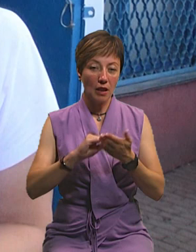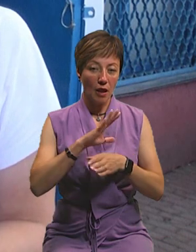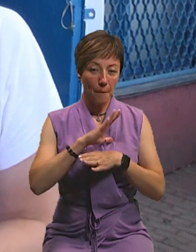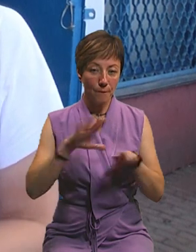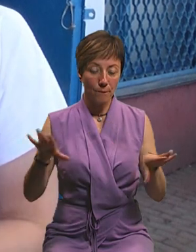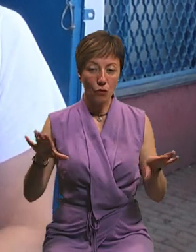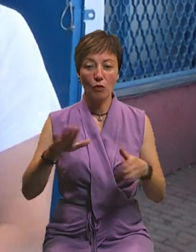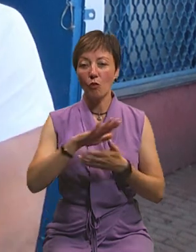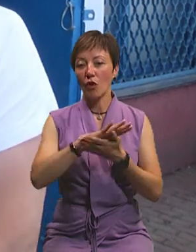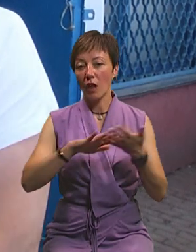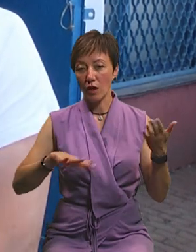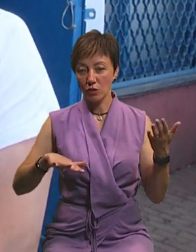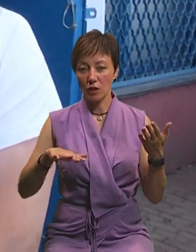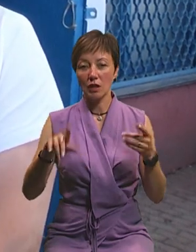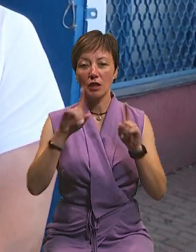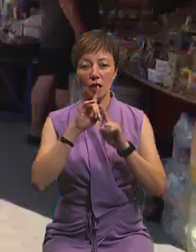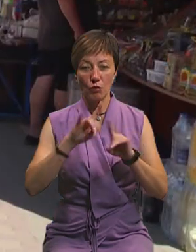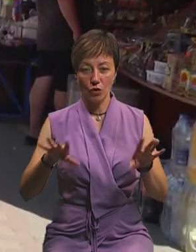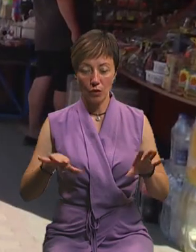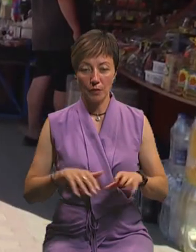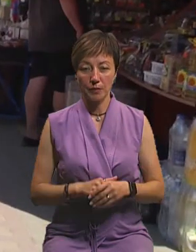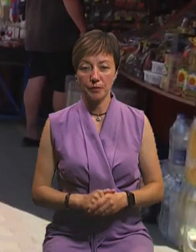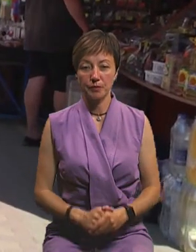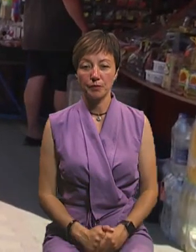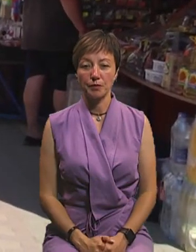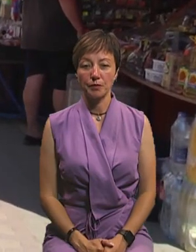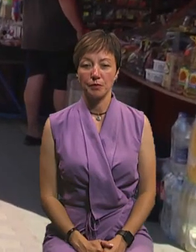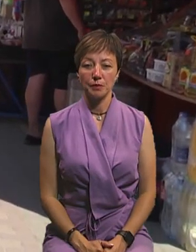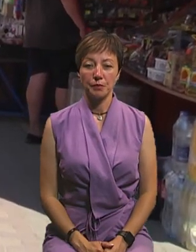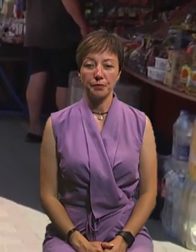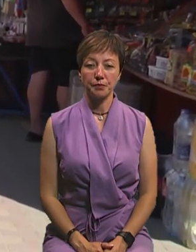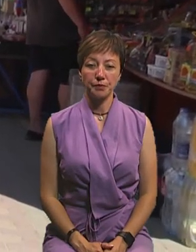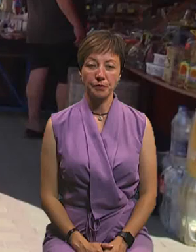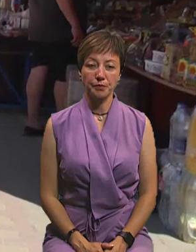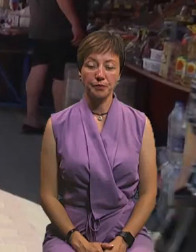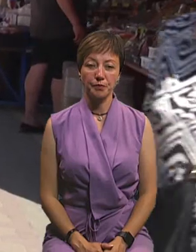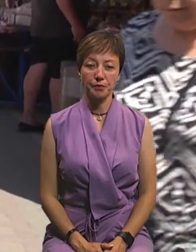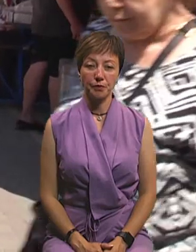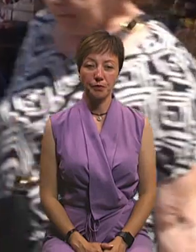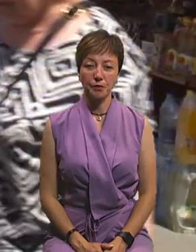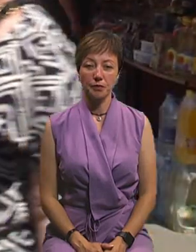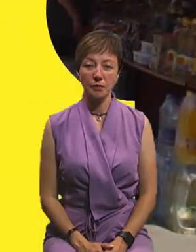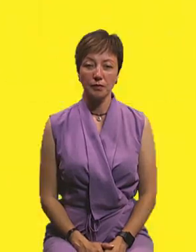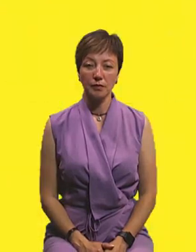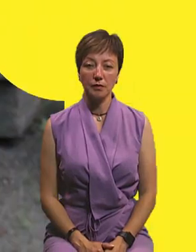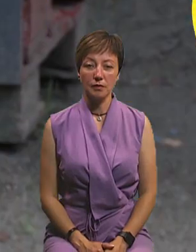в подальшому її повторюватися не буде Тетяна ворожцова Юрій чорний суспільні новини Хмельницький